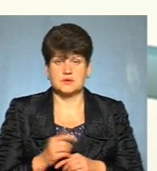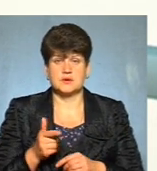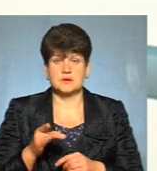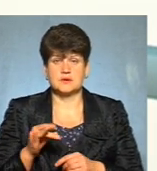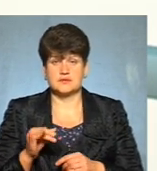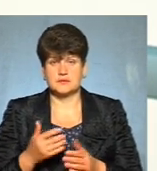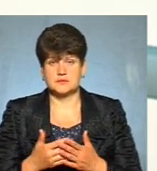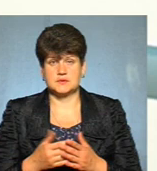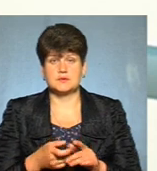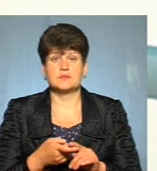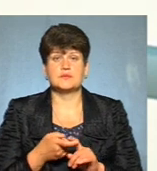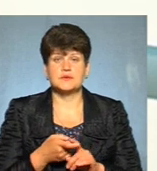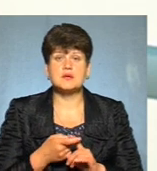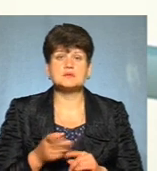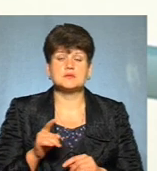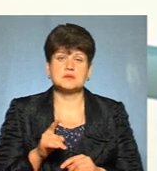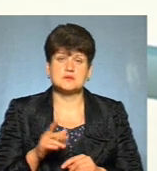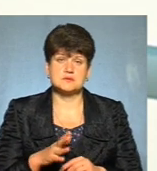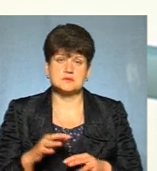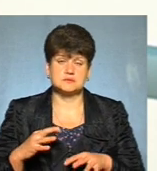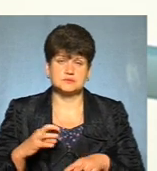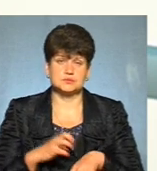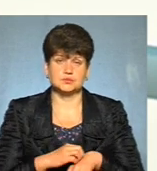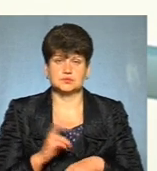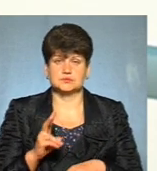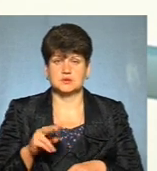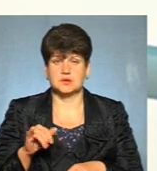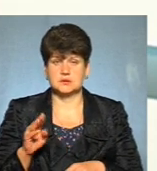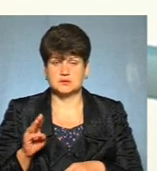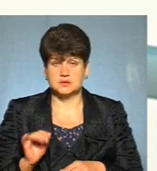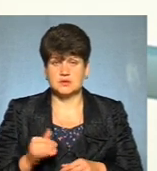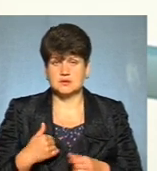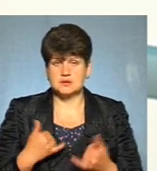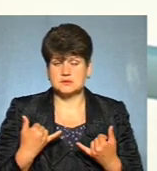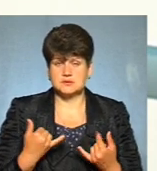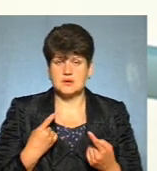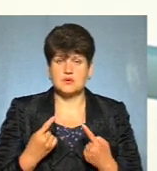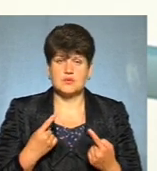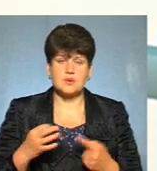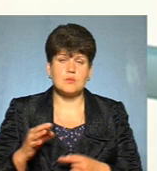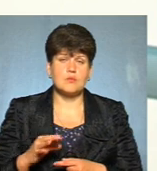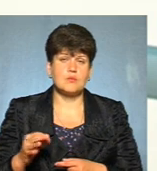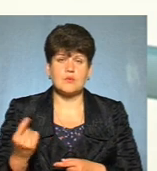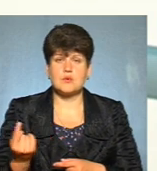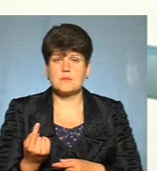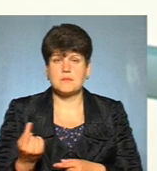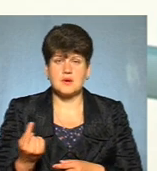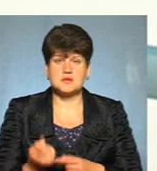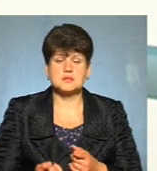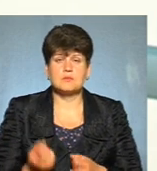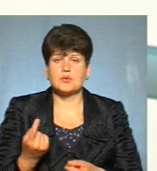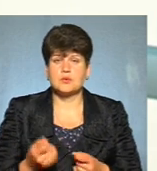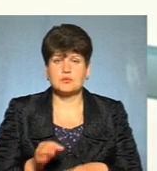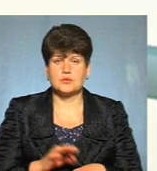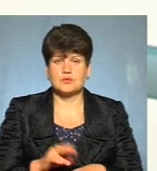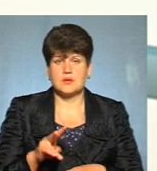бути пов'язаний саме із нападом кліща. Це я зараз говорив про перші прояви хвороби